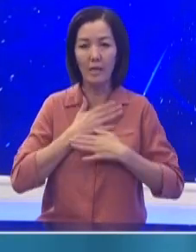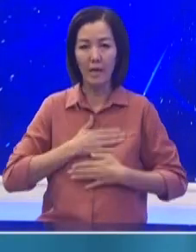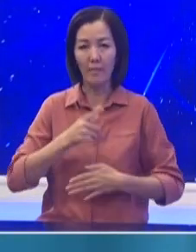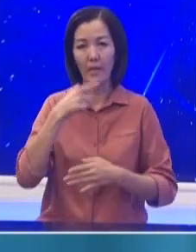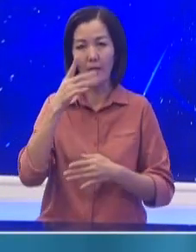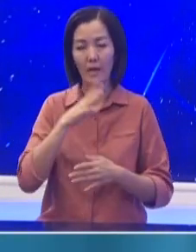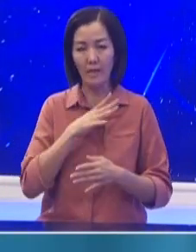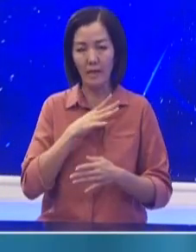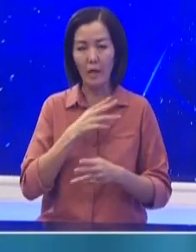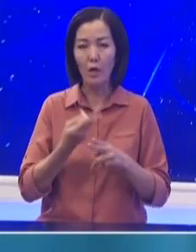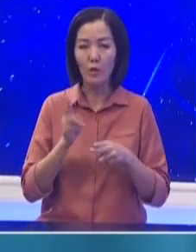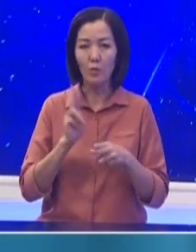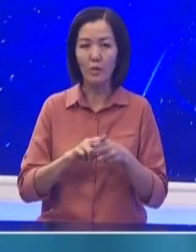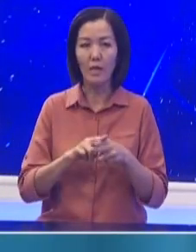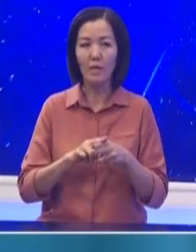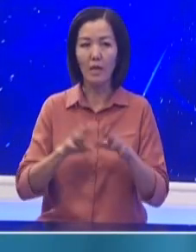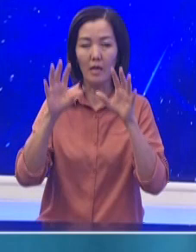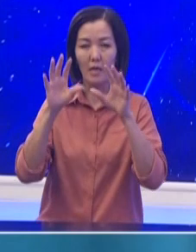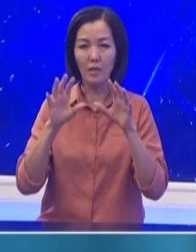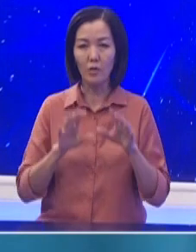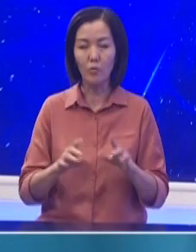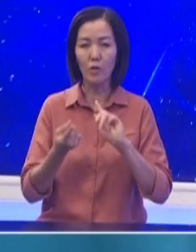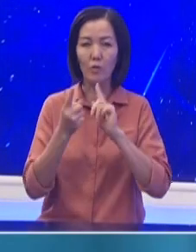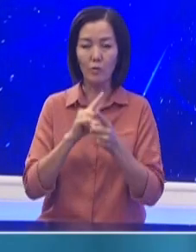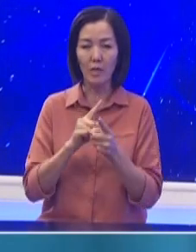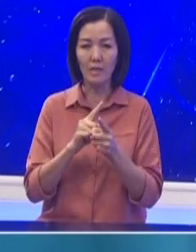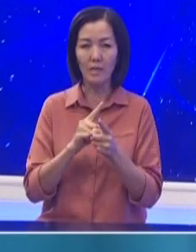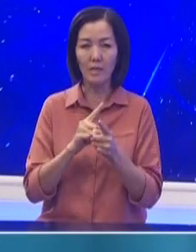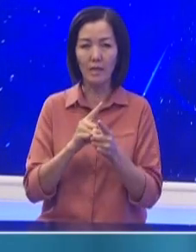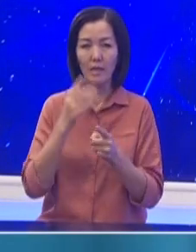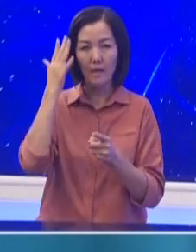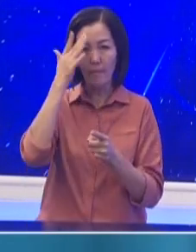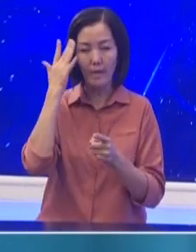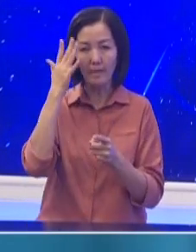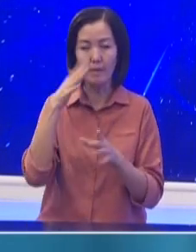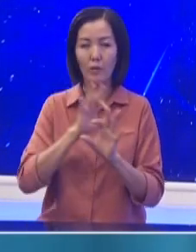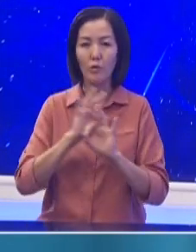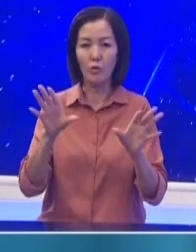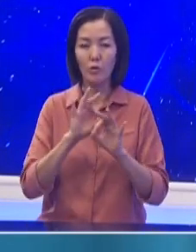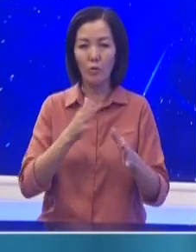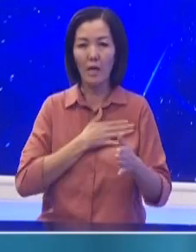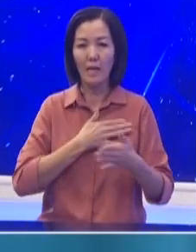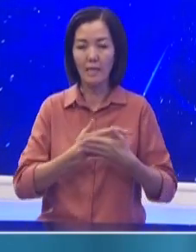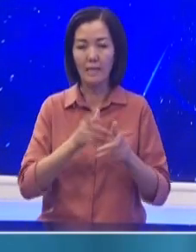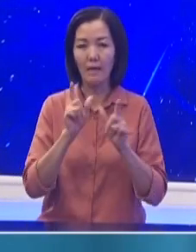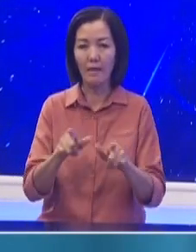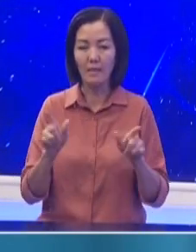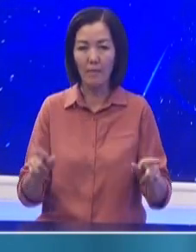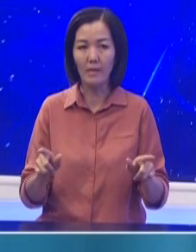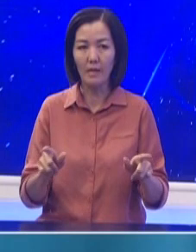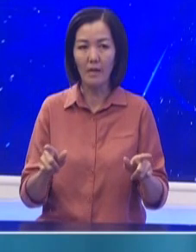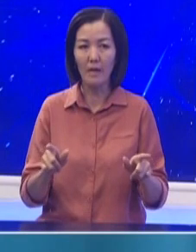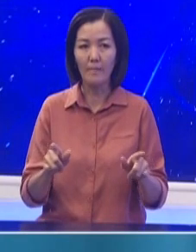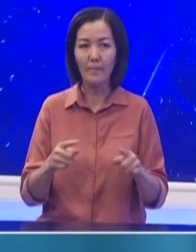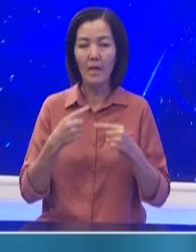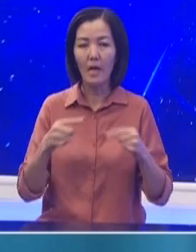білдіремін. Сондай-ақ, конституциялық өзгерістердің мән-маңызын түсіндіруге атсалысқан азаматтарға,